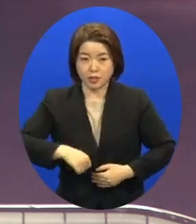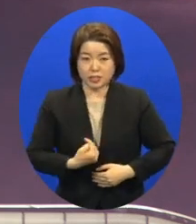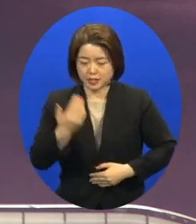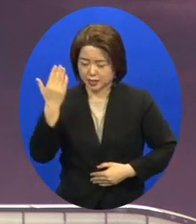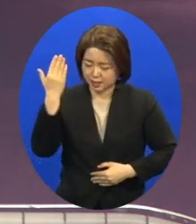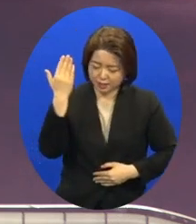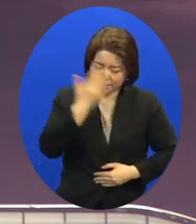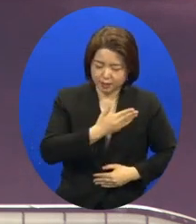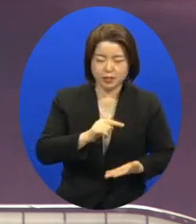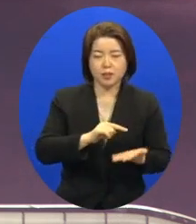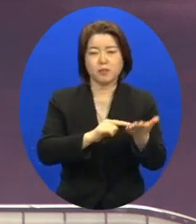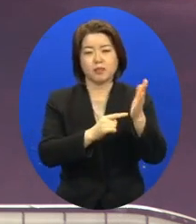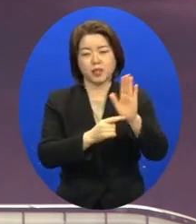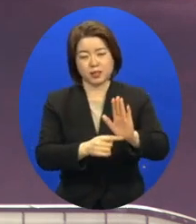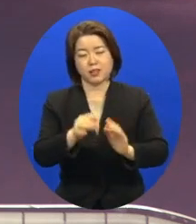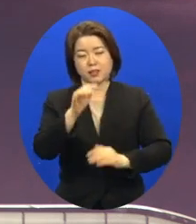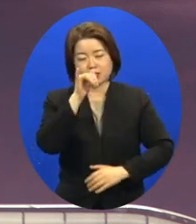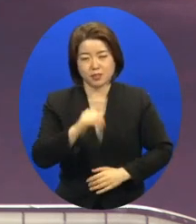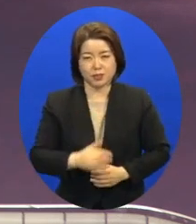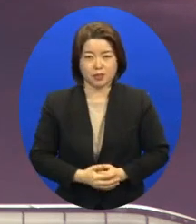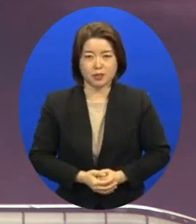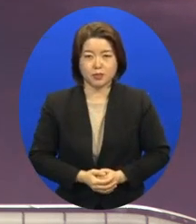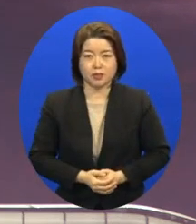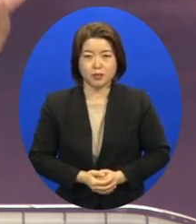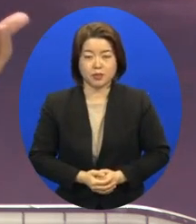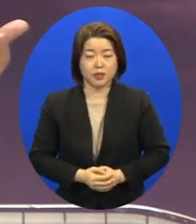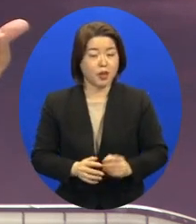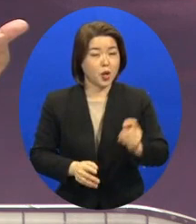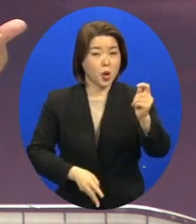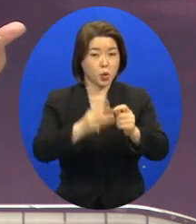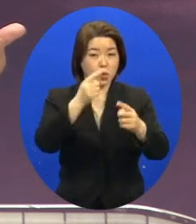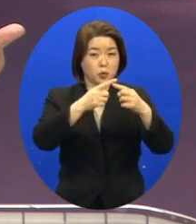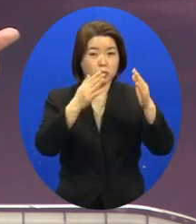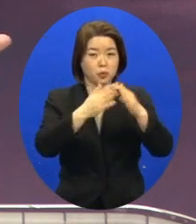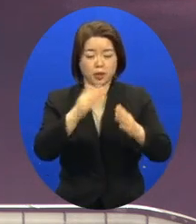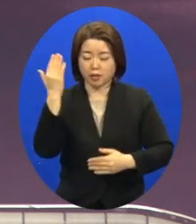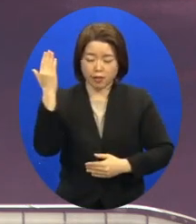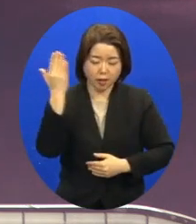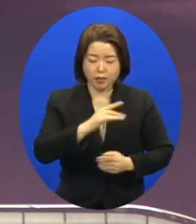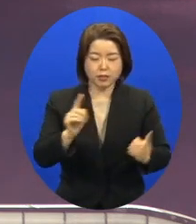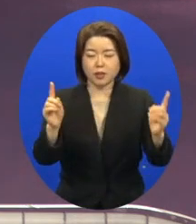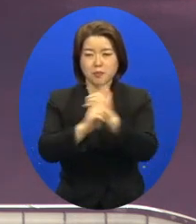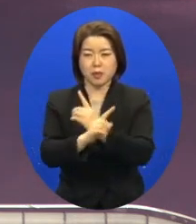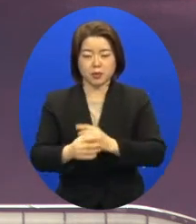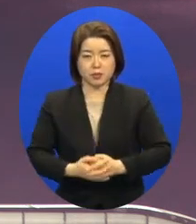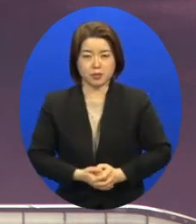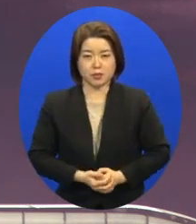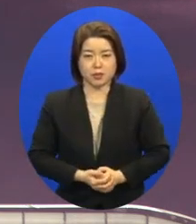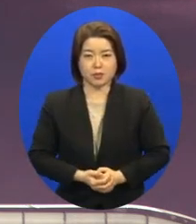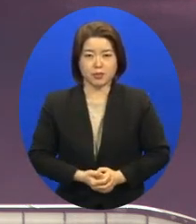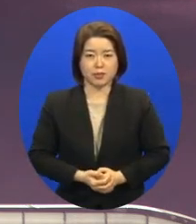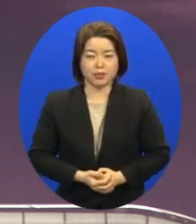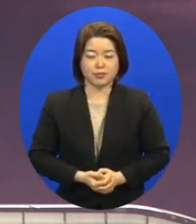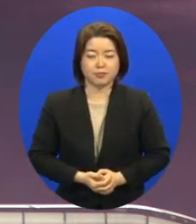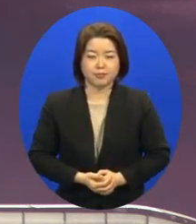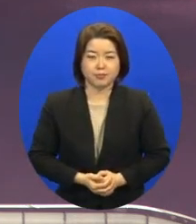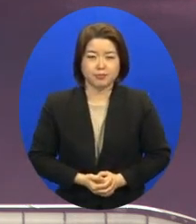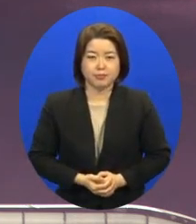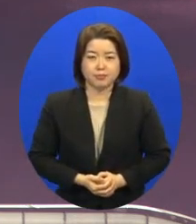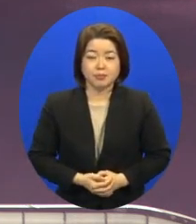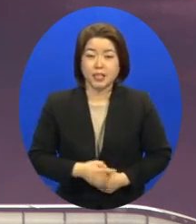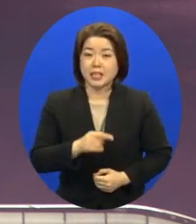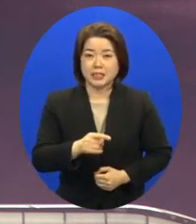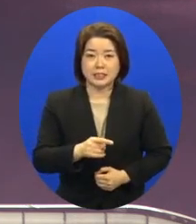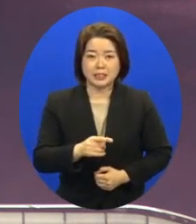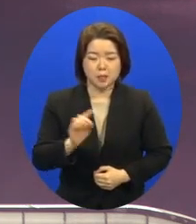깨끗함을 나타내었느니라. 고린도 교회가 깨끗해졌다는 거예요. 그